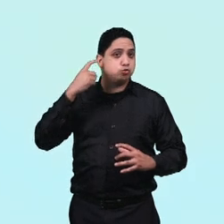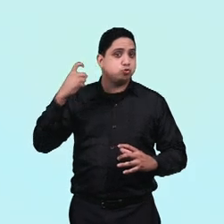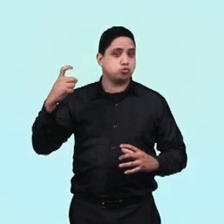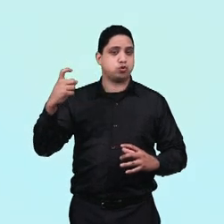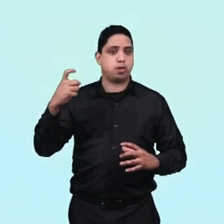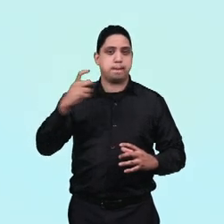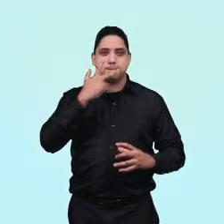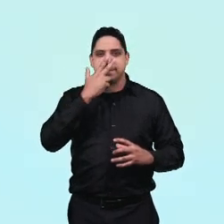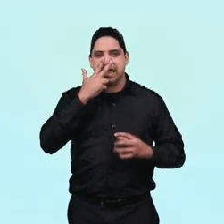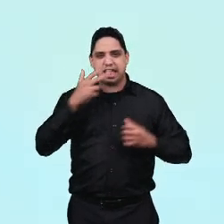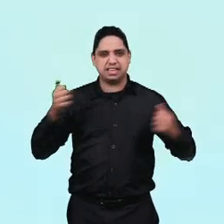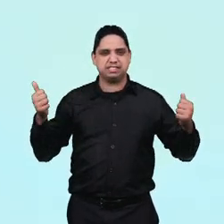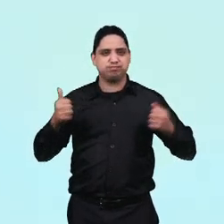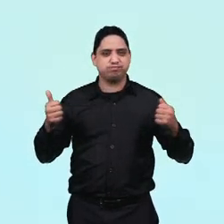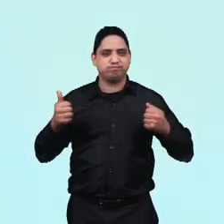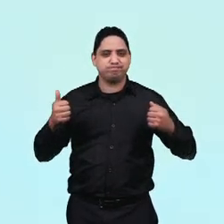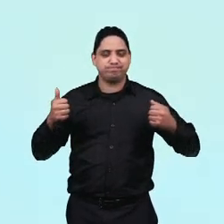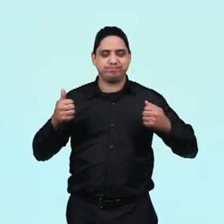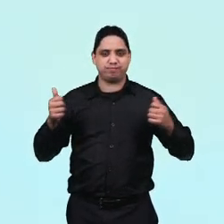les parties de l'escalette.